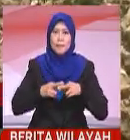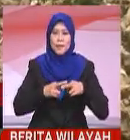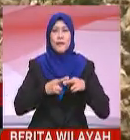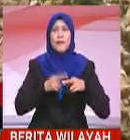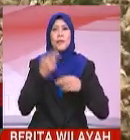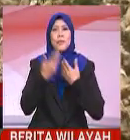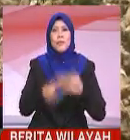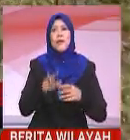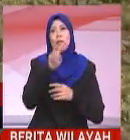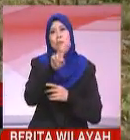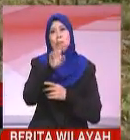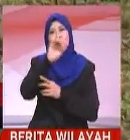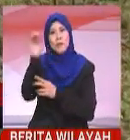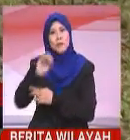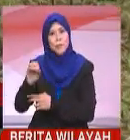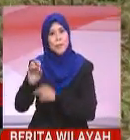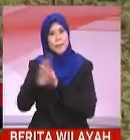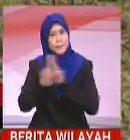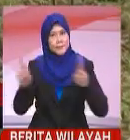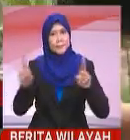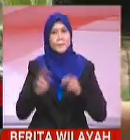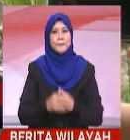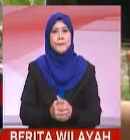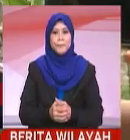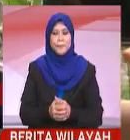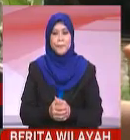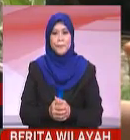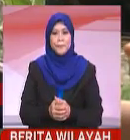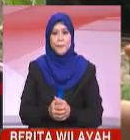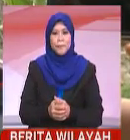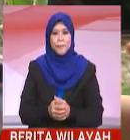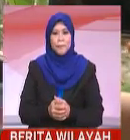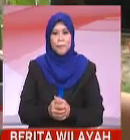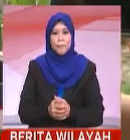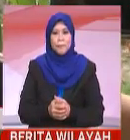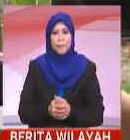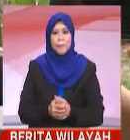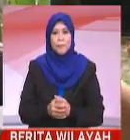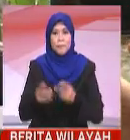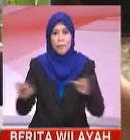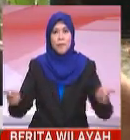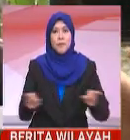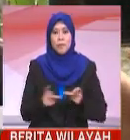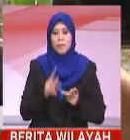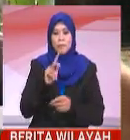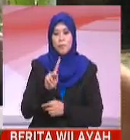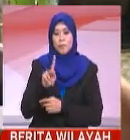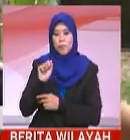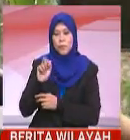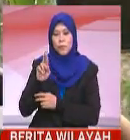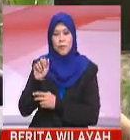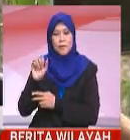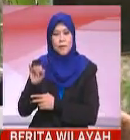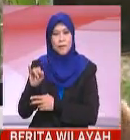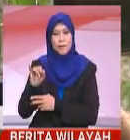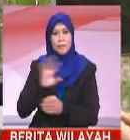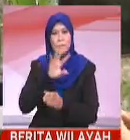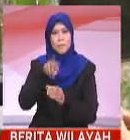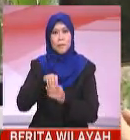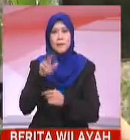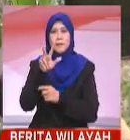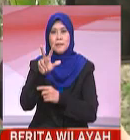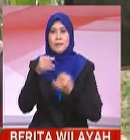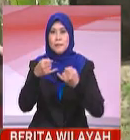sudah 20% dilakukan. Di kawasan kuari ini, dan kita melibatkan tiga